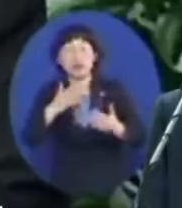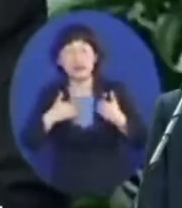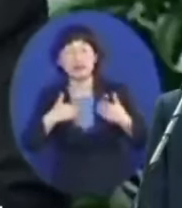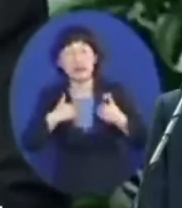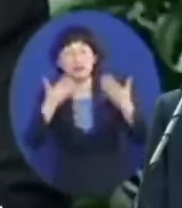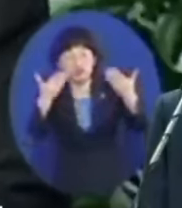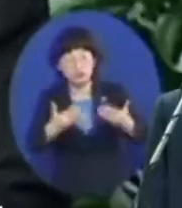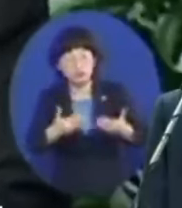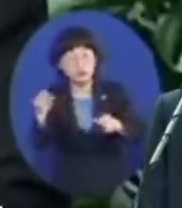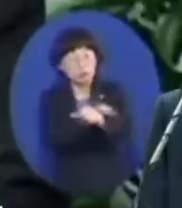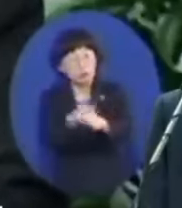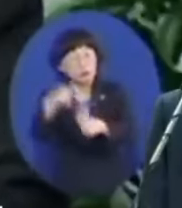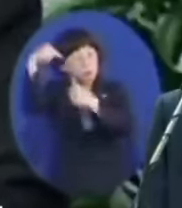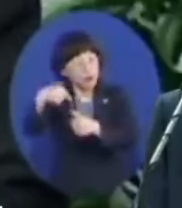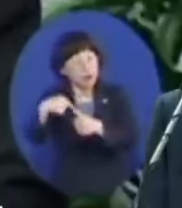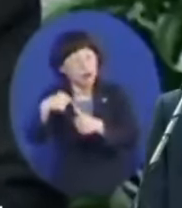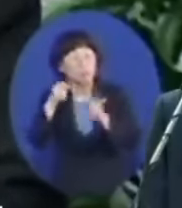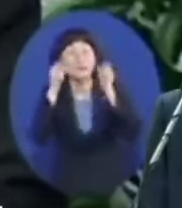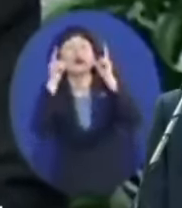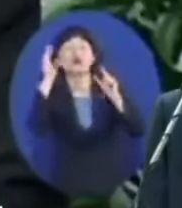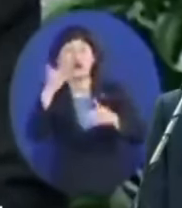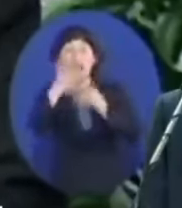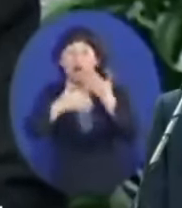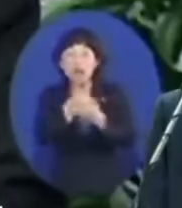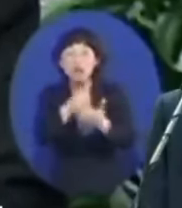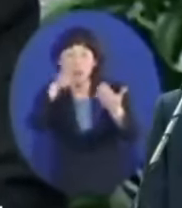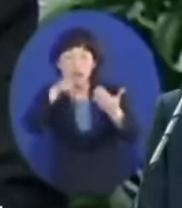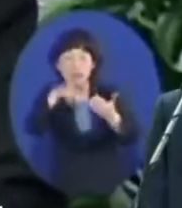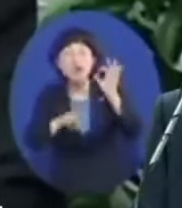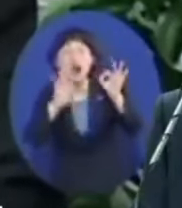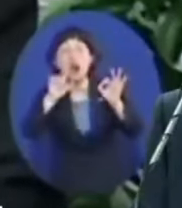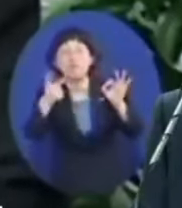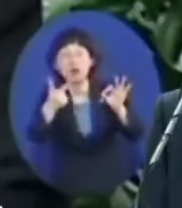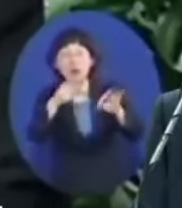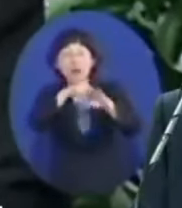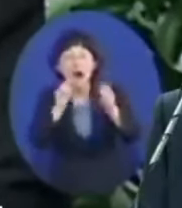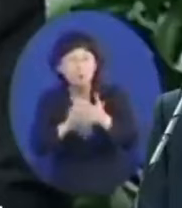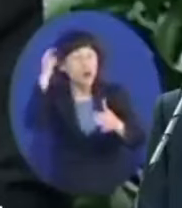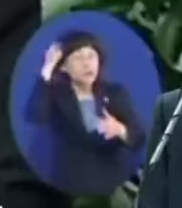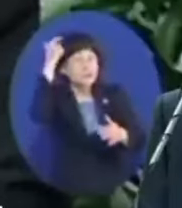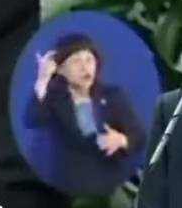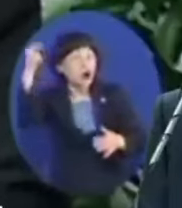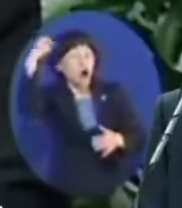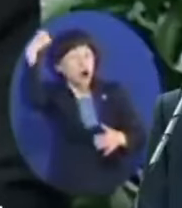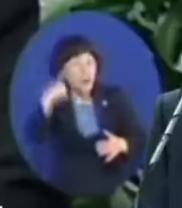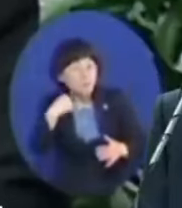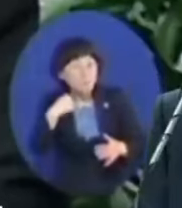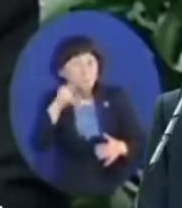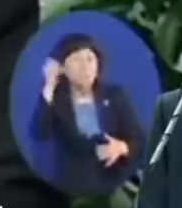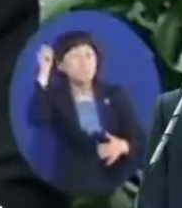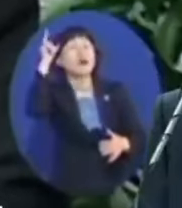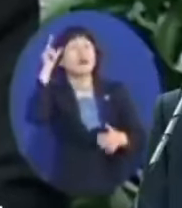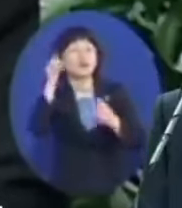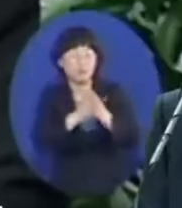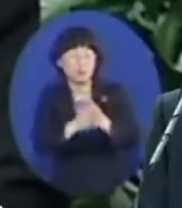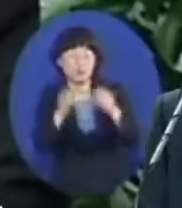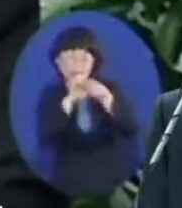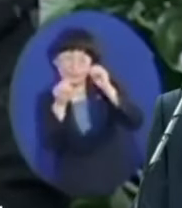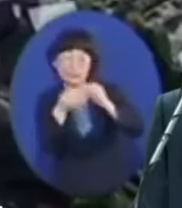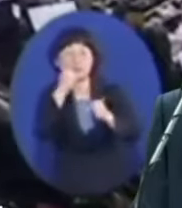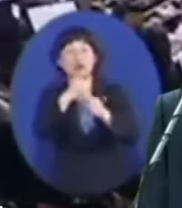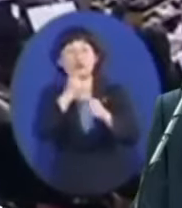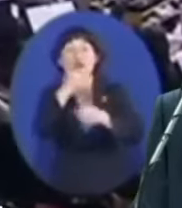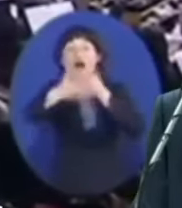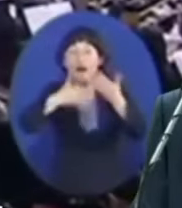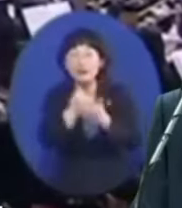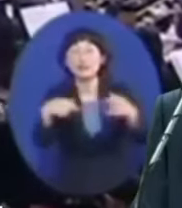사명을 알려주셔요. 하나님 말씀을 열 번 읽으면서 마음에 영감이 떠올라와서 시를 적기 시작한 것입니다. 하나님과 더불어 시를